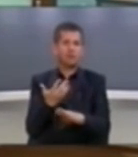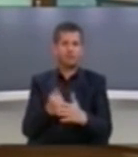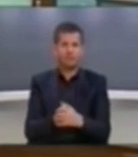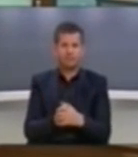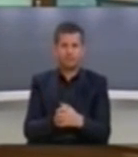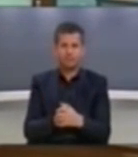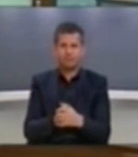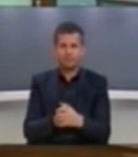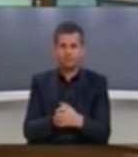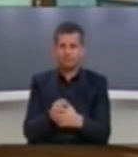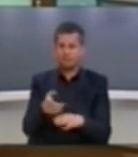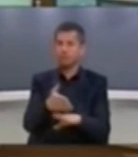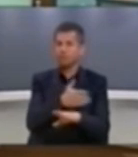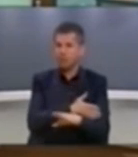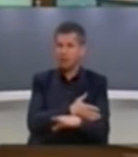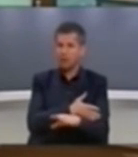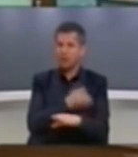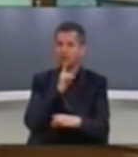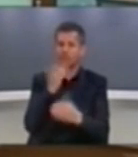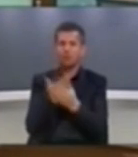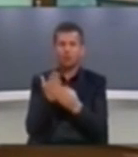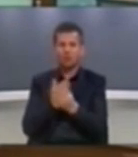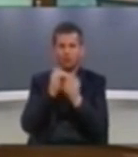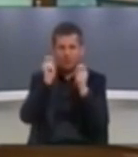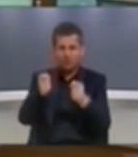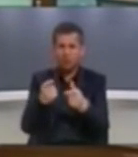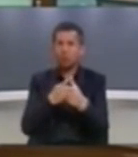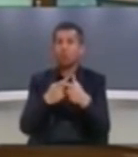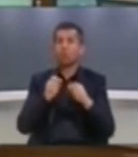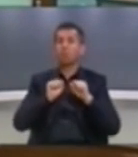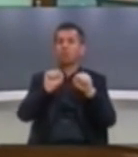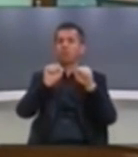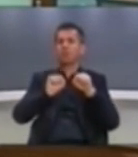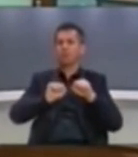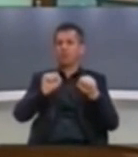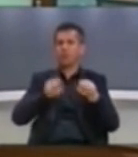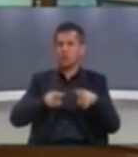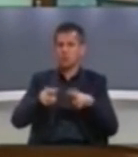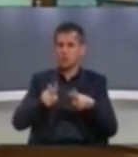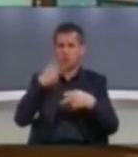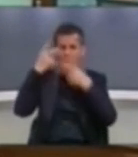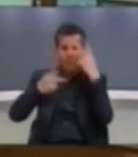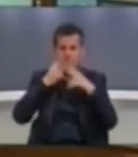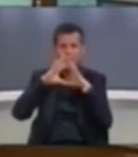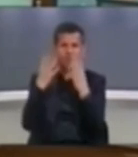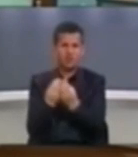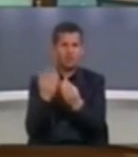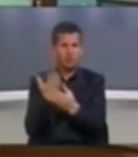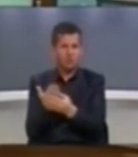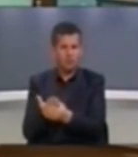Para apo pas 70 dosjeve të dërguara në prokurori, apo gjatë refuzimit të vazhdueshëm të prokurorisë për të hetuar dhe trajtuar atë